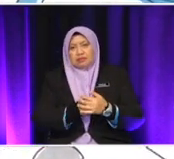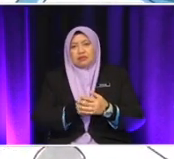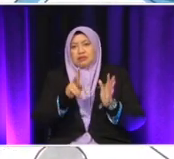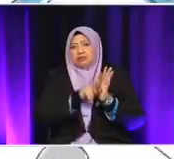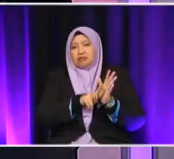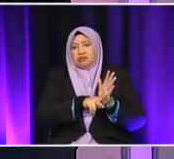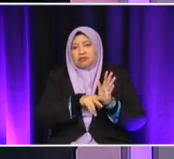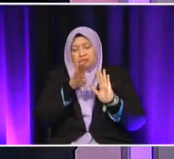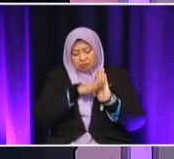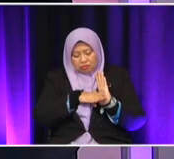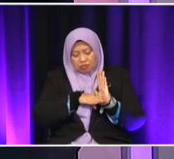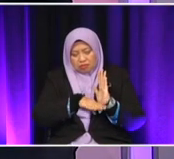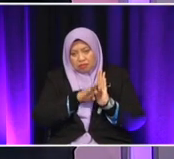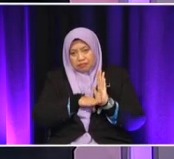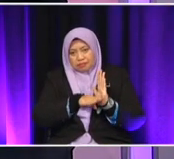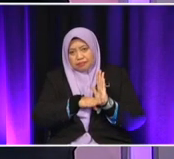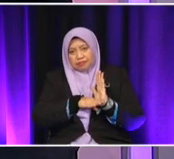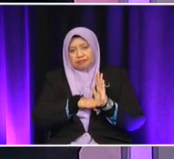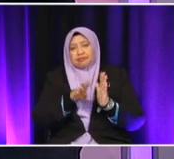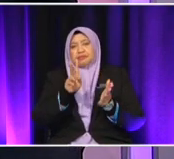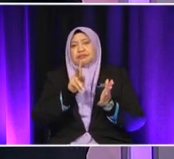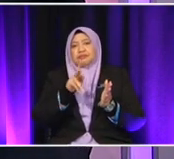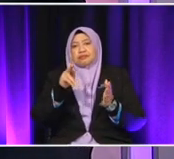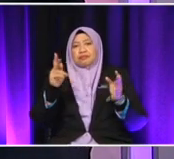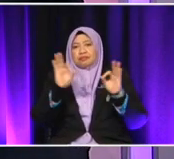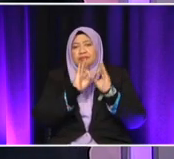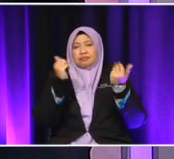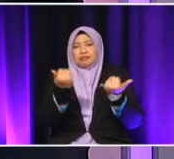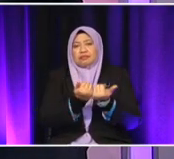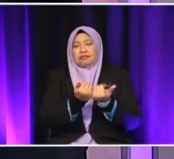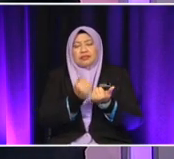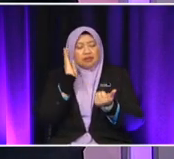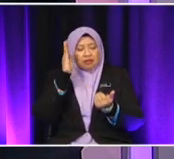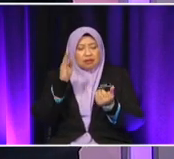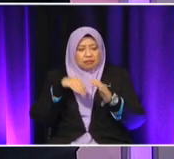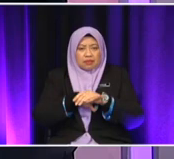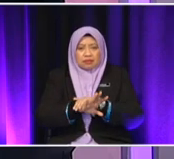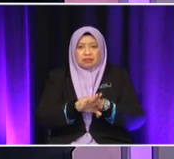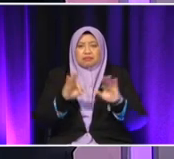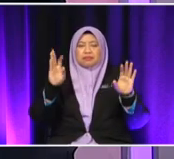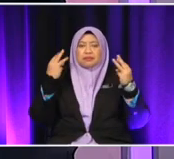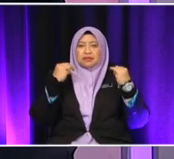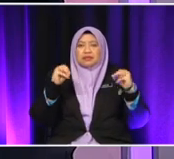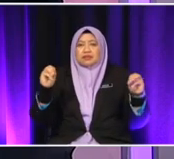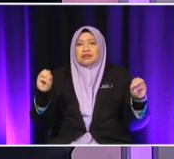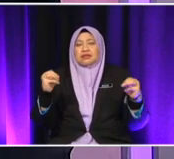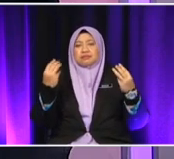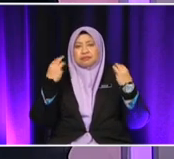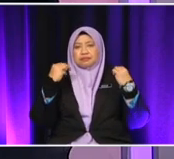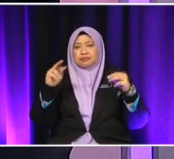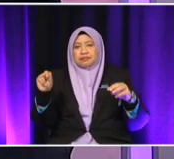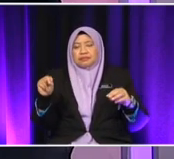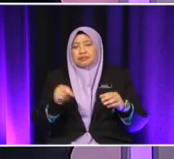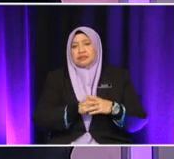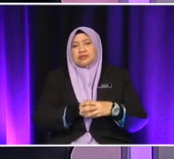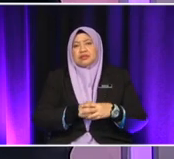Firman tadi semakin kurang lah akan coba memasuki pasaran masing-masing mampu mengeluarkan barang dengan